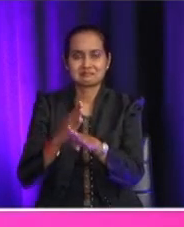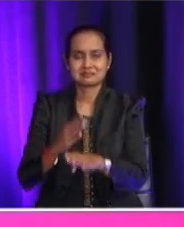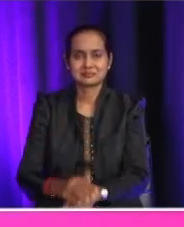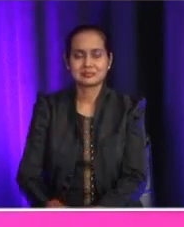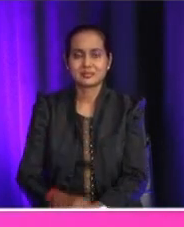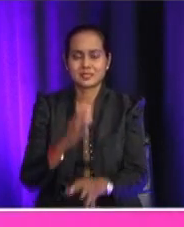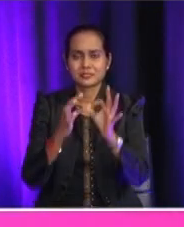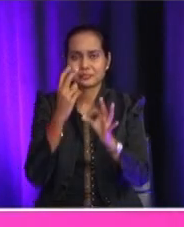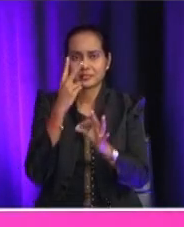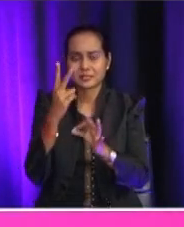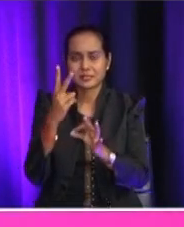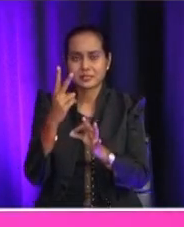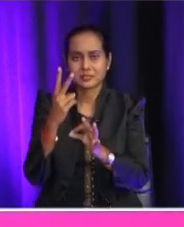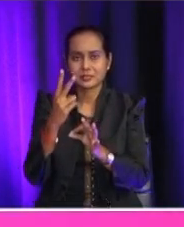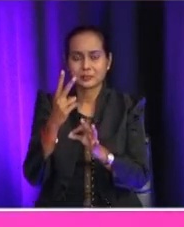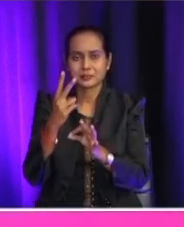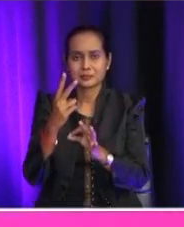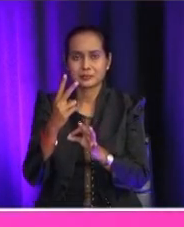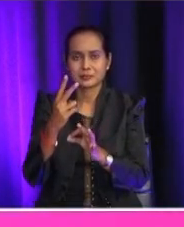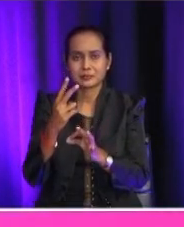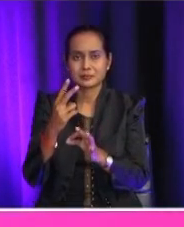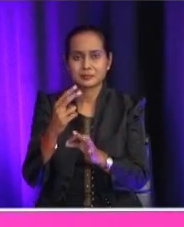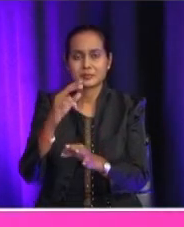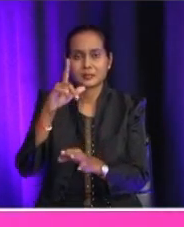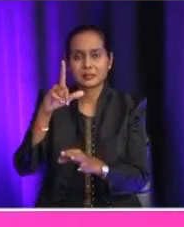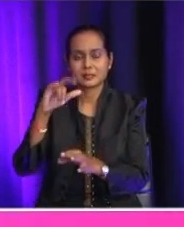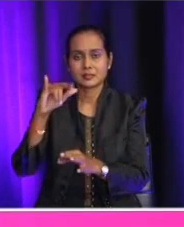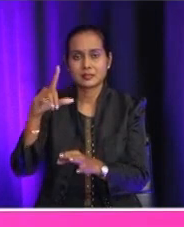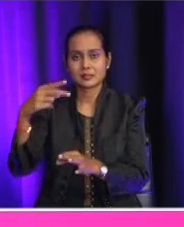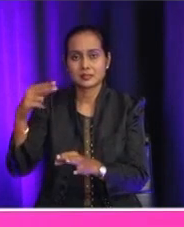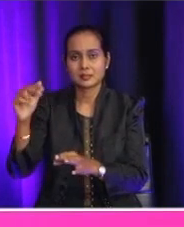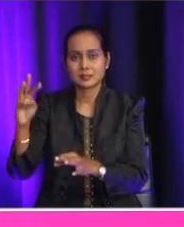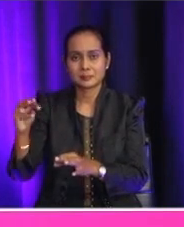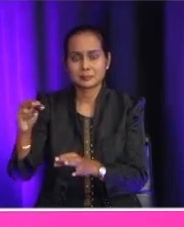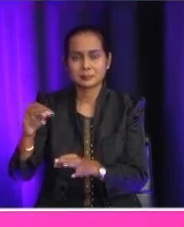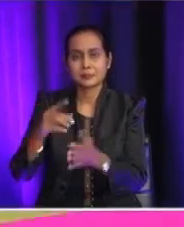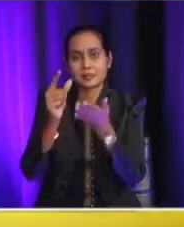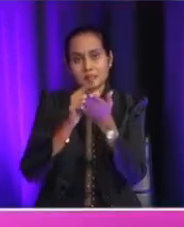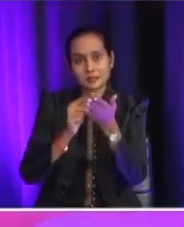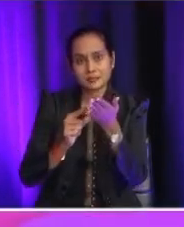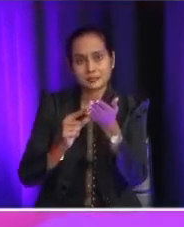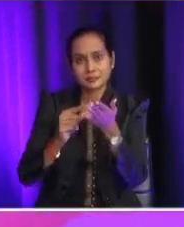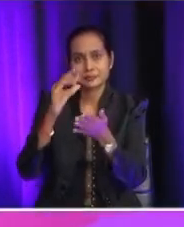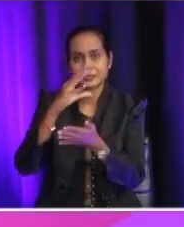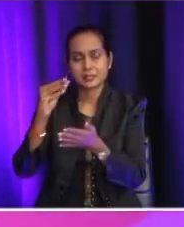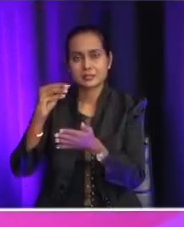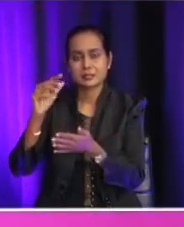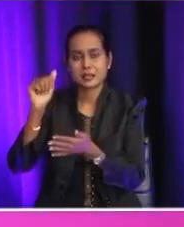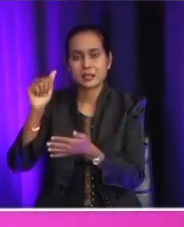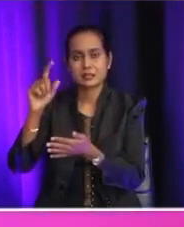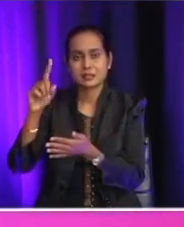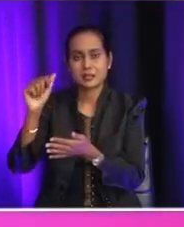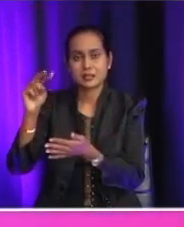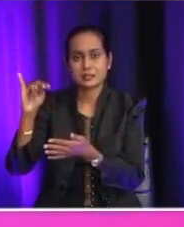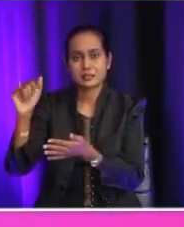Akmal tengok, Ilham dia buat dalam bentuk graf. Betul. Manakala Adania buat dalam bentuk jadual. Ya. Ya, jadi